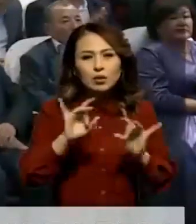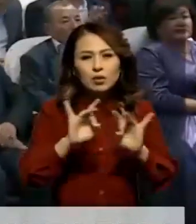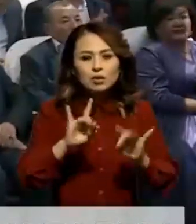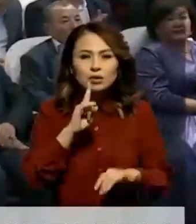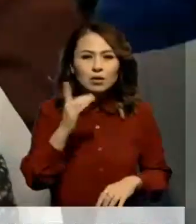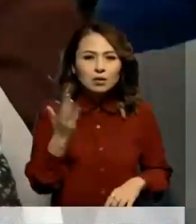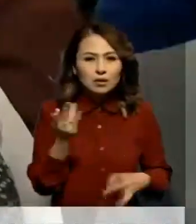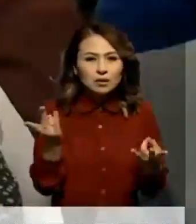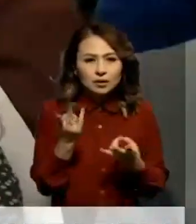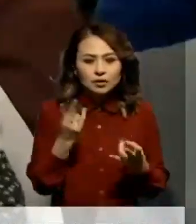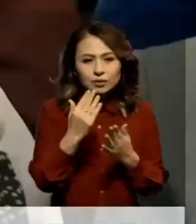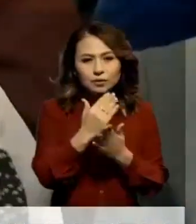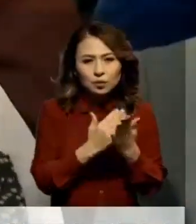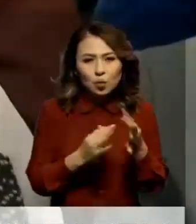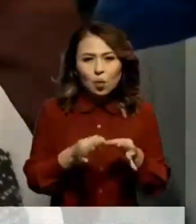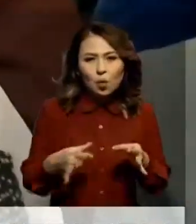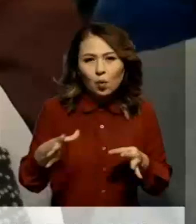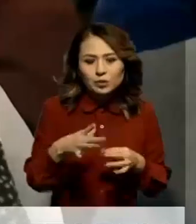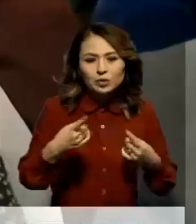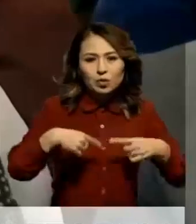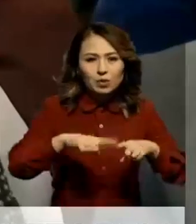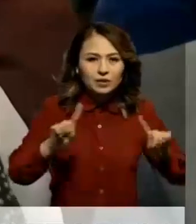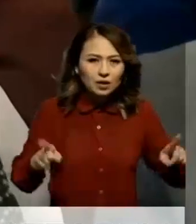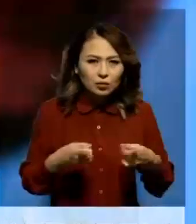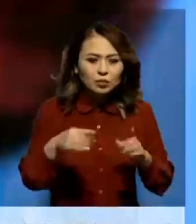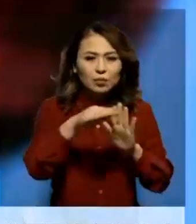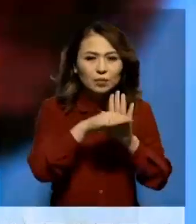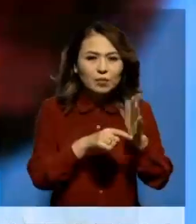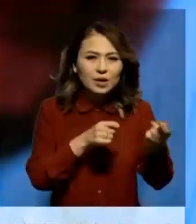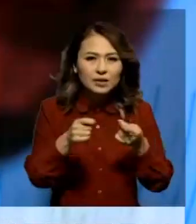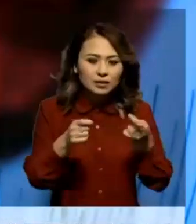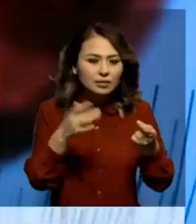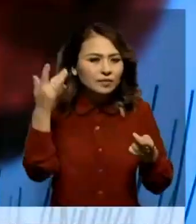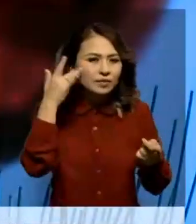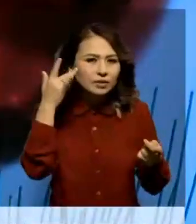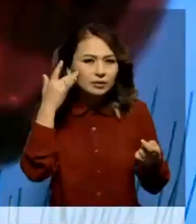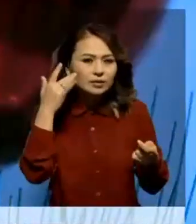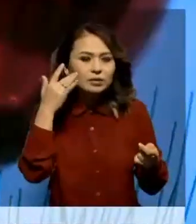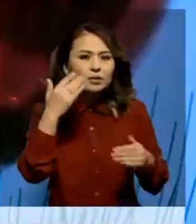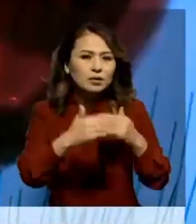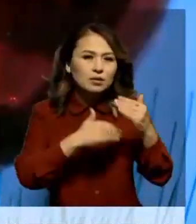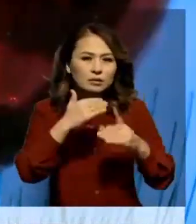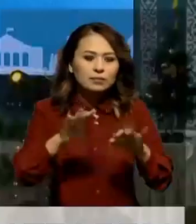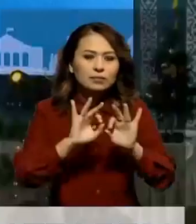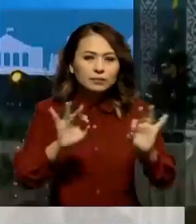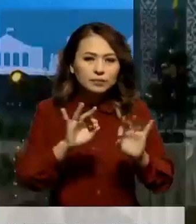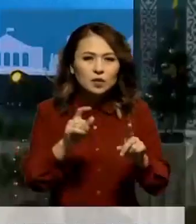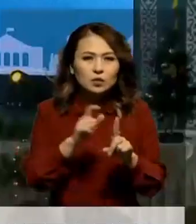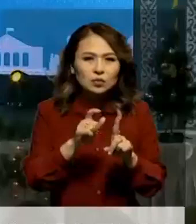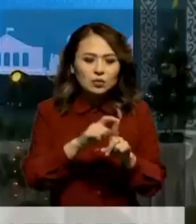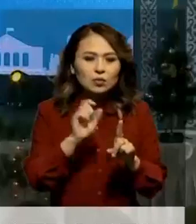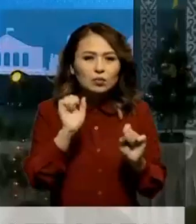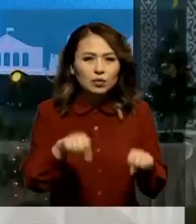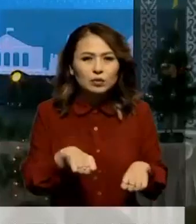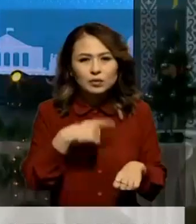өңірде жүйелі жолын тапқан. Облыстағы қоғамдық даму басқармасының жылда ауыз толтырып айтарлықтай жетістіктермен қорытындылауы осы сөзіміздің айғағы